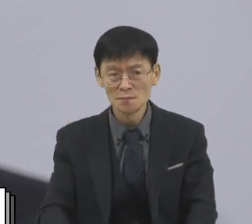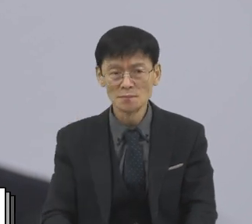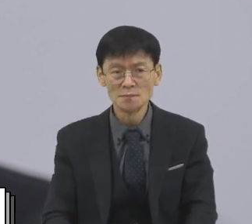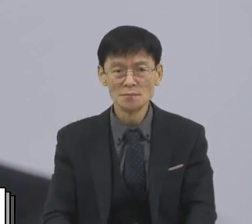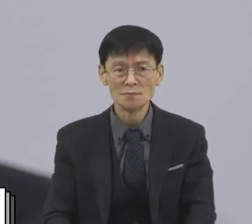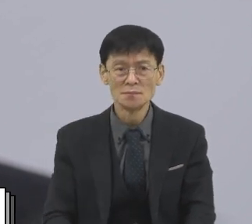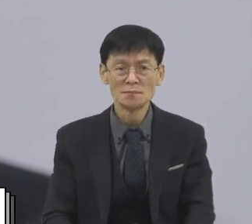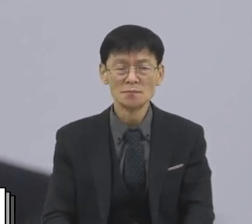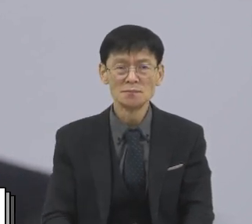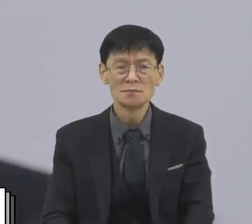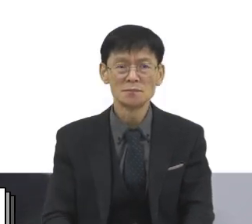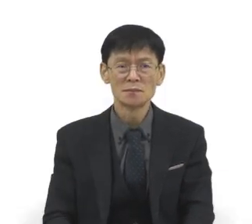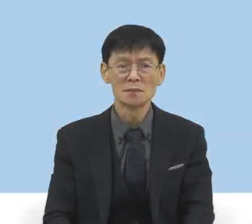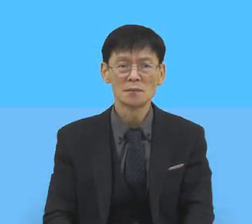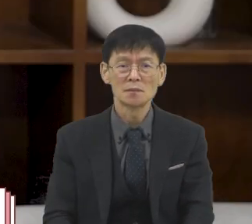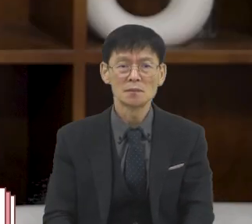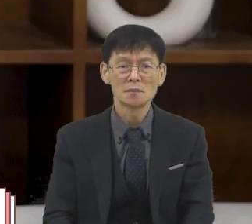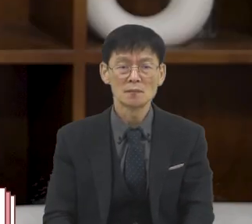신고하겠습니다.